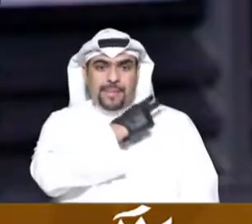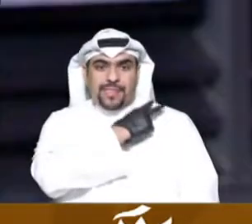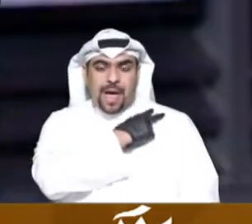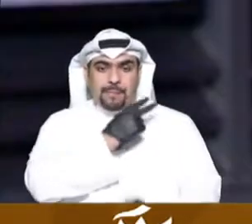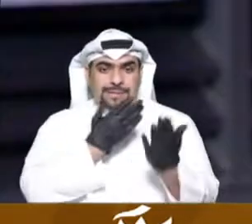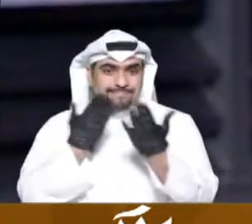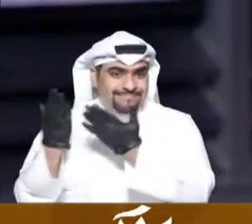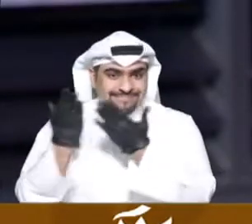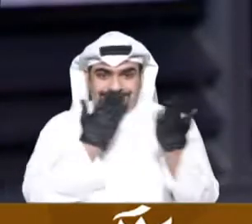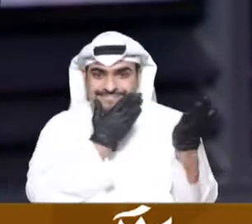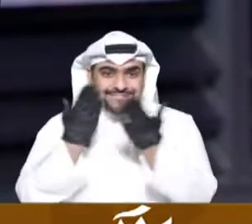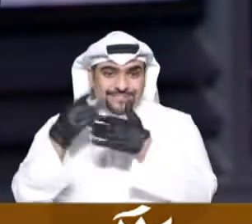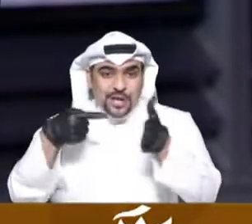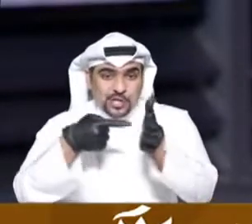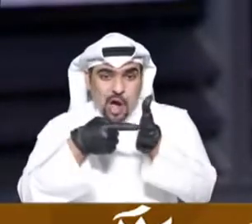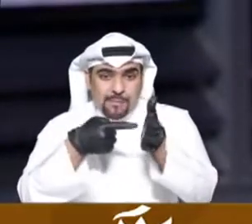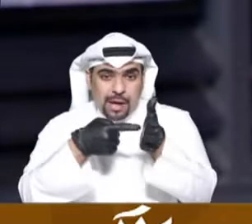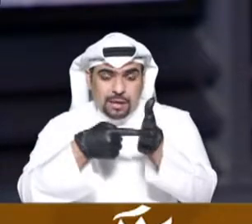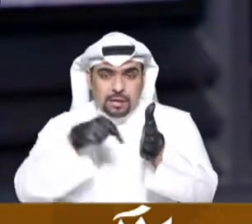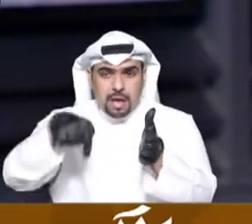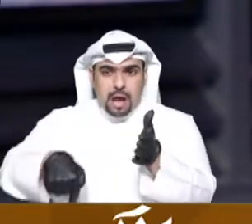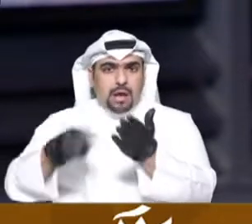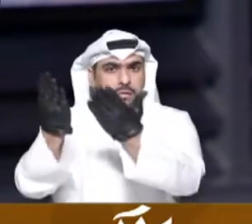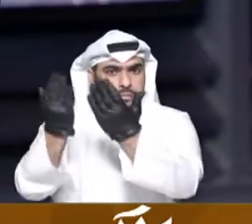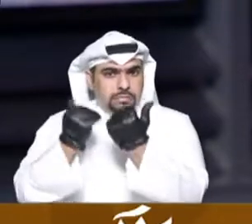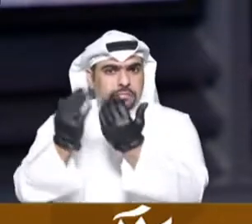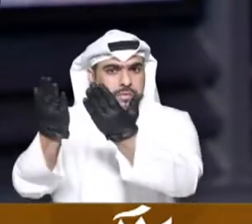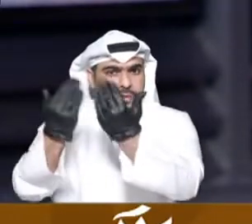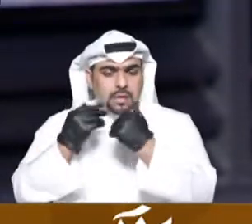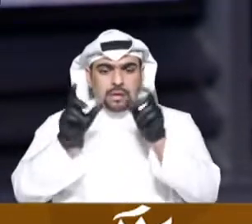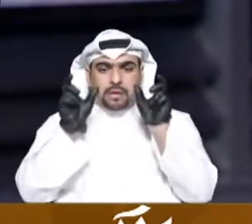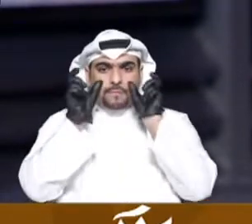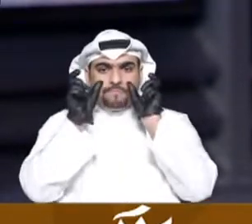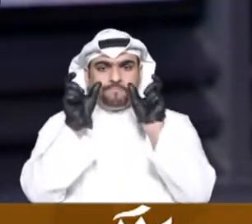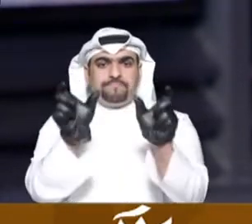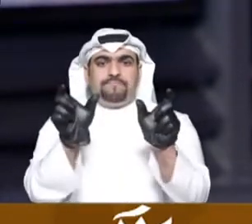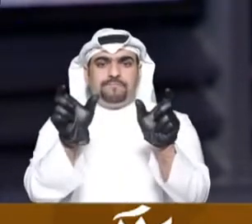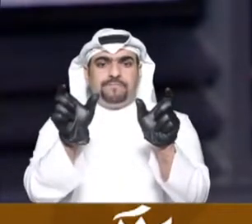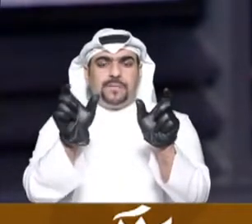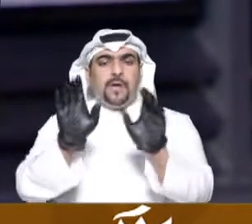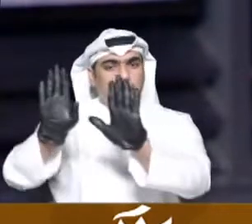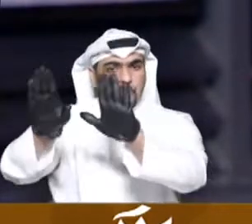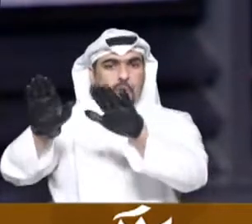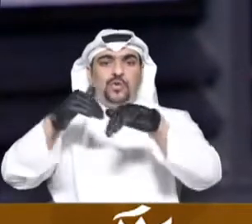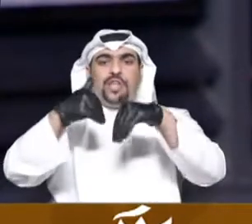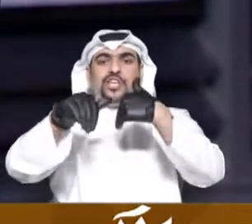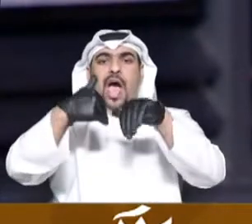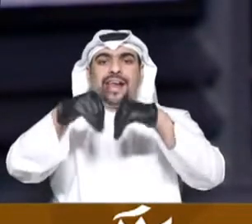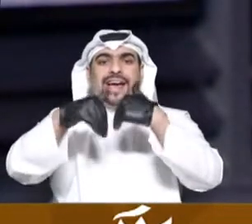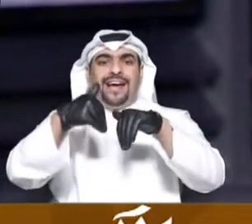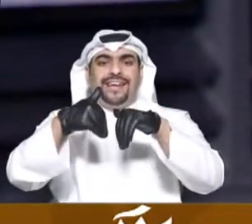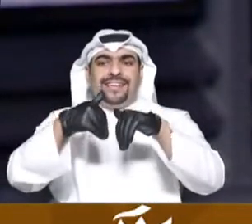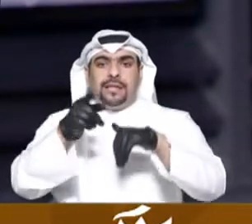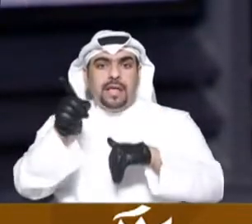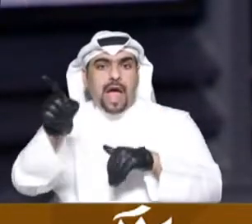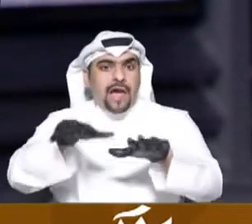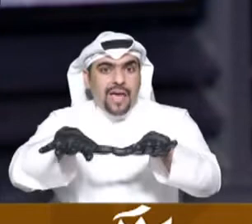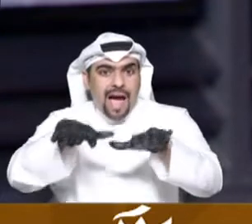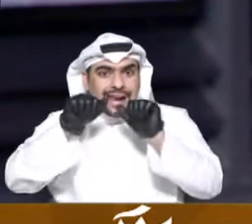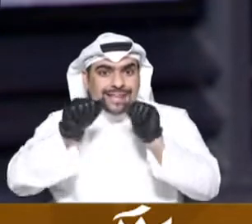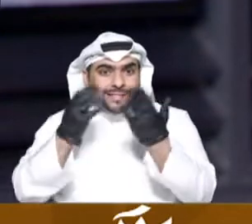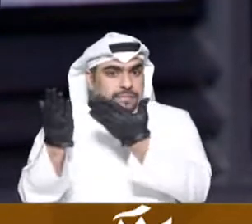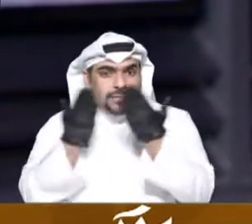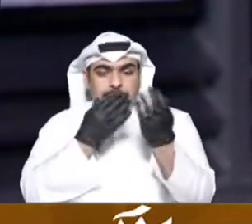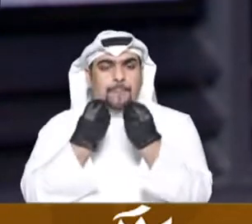احنا كاخوانكم طلب الضباط انزلوا في الميدان مع اخواننا من رجال الامن وتم توزيعهم. يمكن هذه احسن